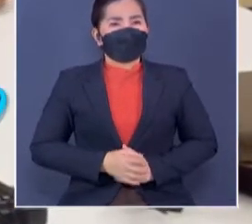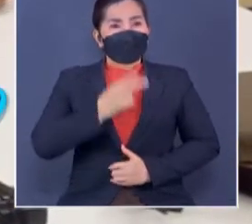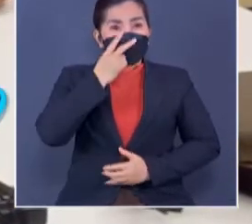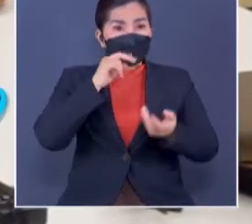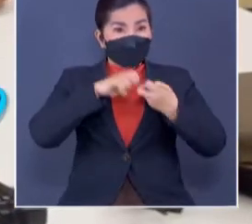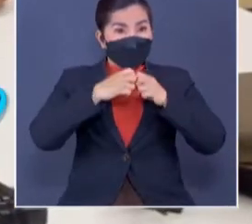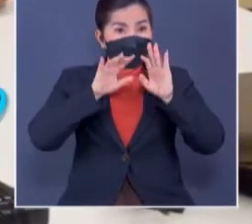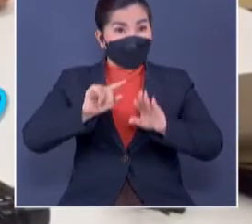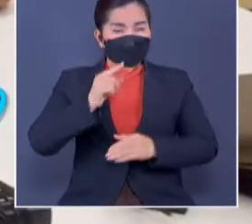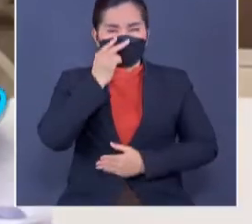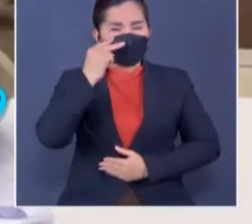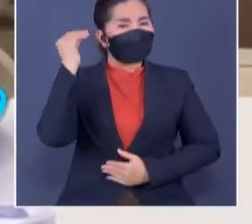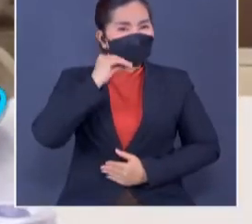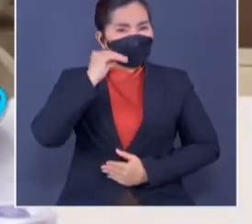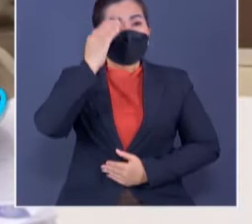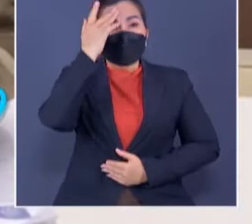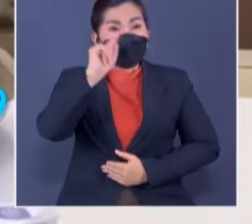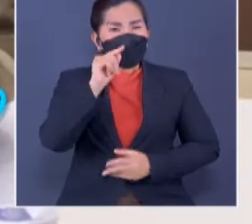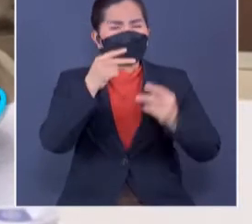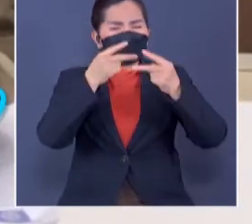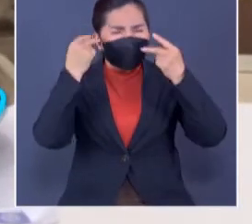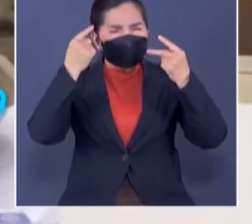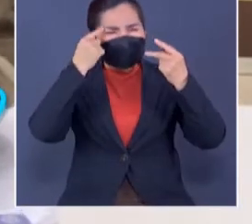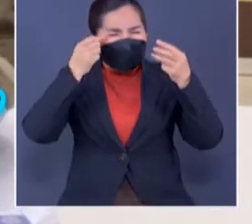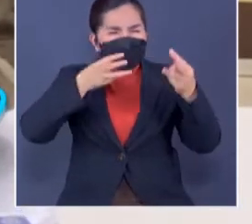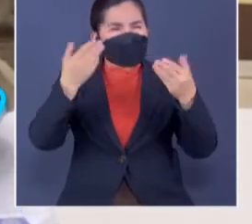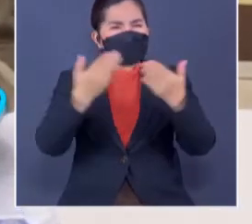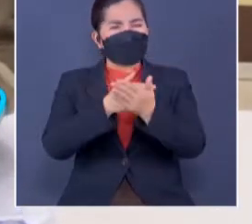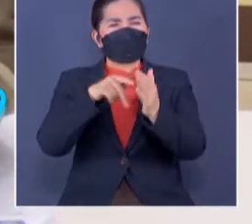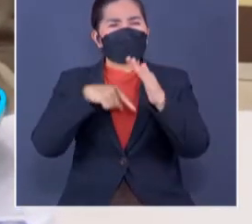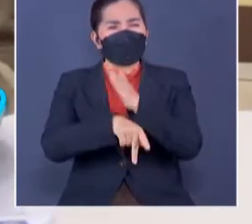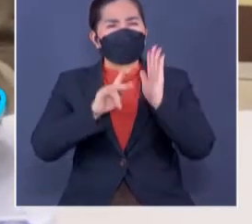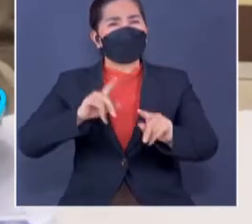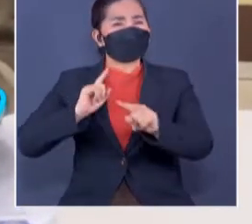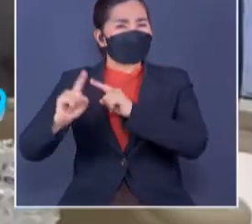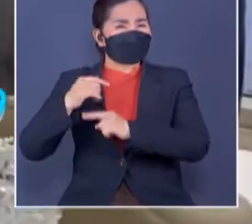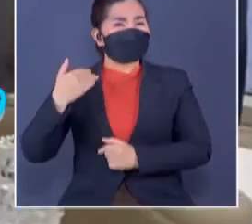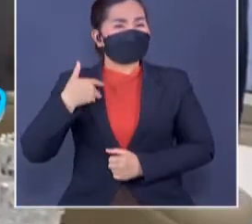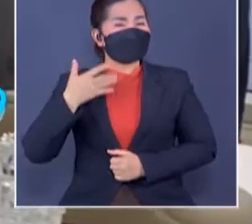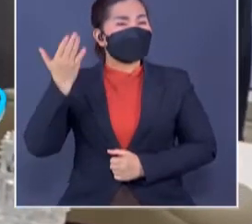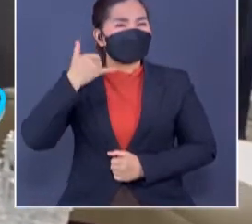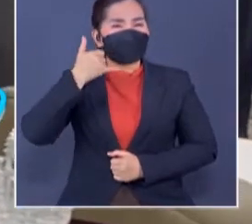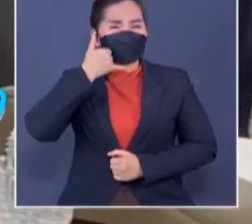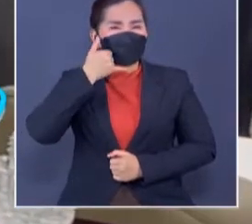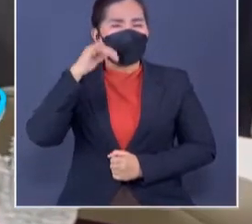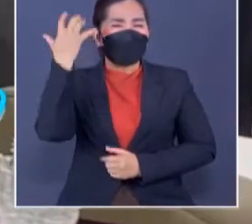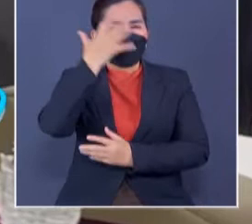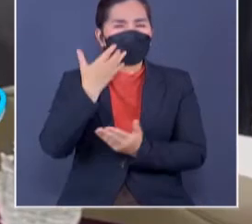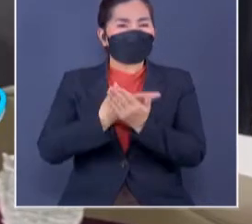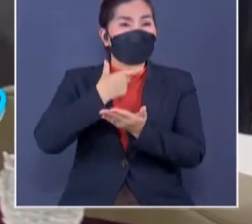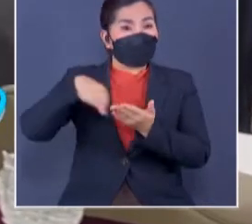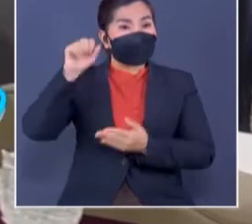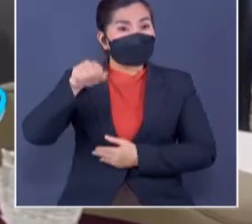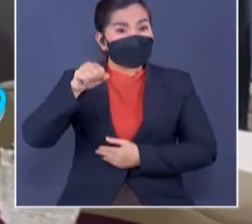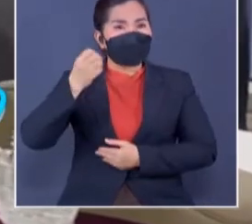ครั้งคือมิจฉาชีพเนี่ยเปลี่ยนกลโกงทุกรูปแบบก่อนหน้านี้ที่เราจะเห็นกันก็คือมีคอลเซ็นเตอร์โทรเข้ามาแล้วหลอกให้โอนเงินแต่แบ